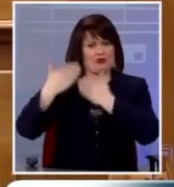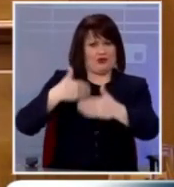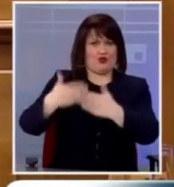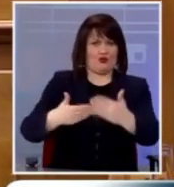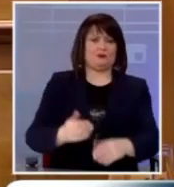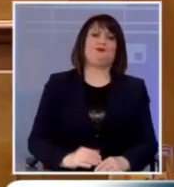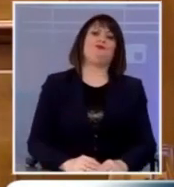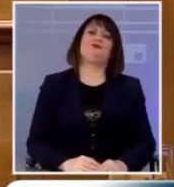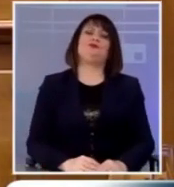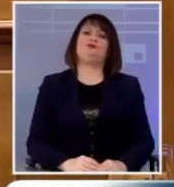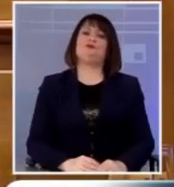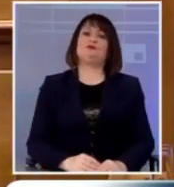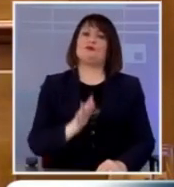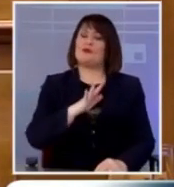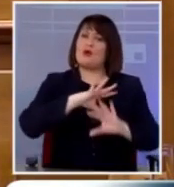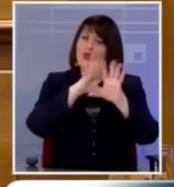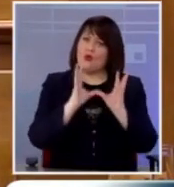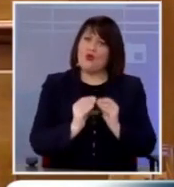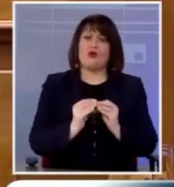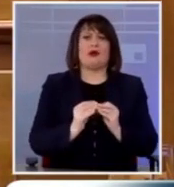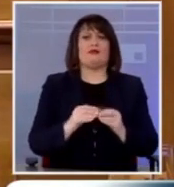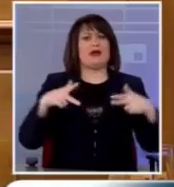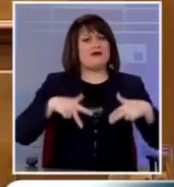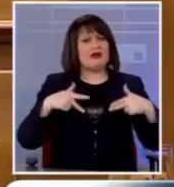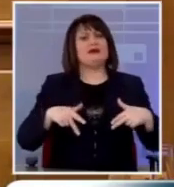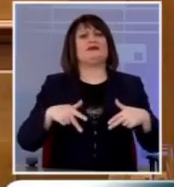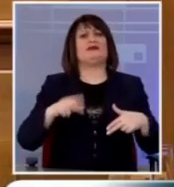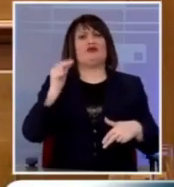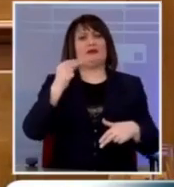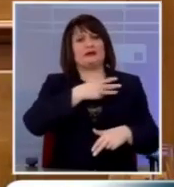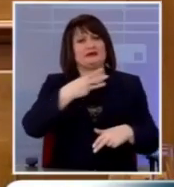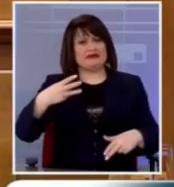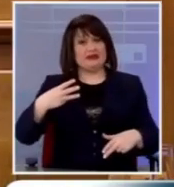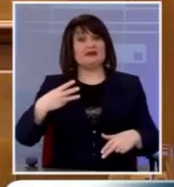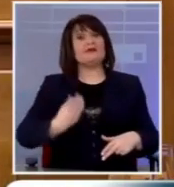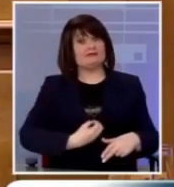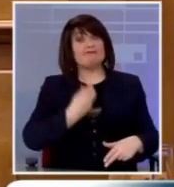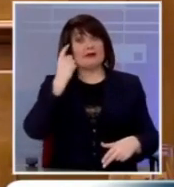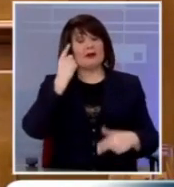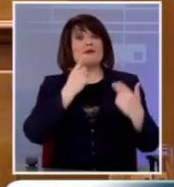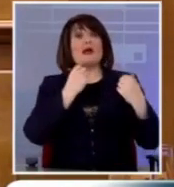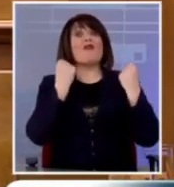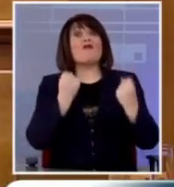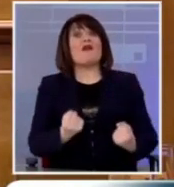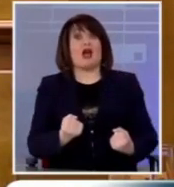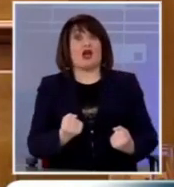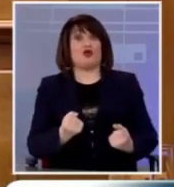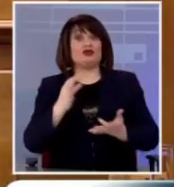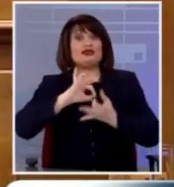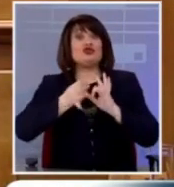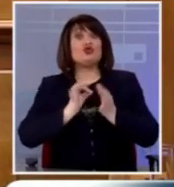Όλοι, κυβέρνηση και βουλευτές του ΣΥΡΙΖΑ, αισθανόμαστε το βάρος των ιστορικών